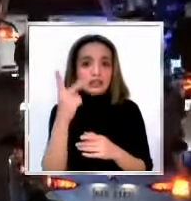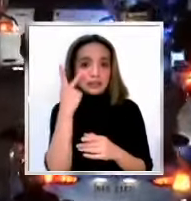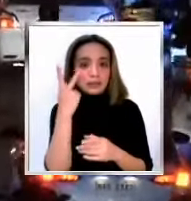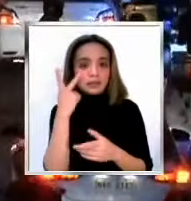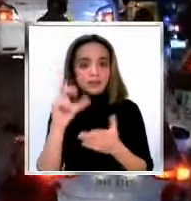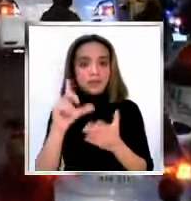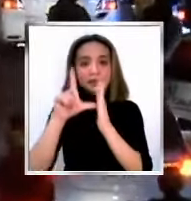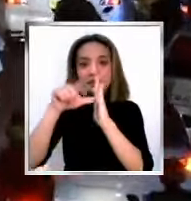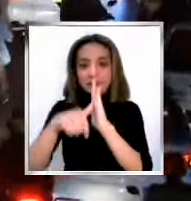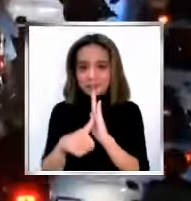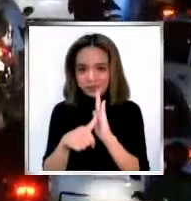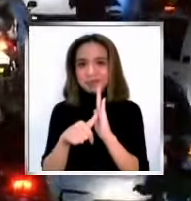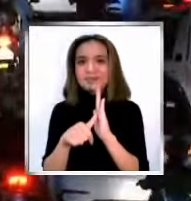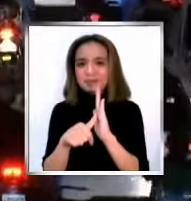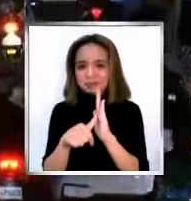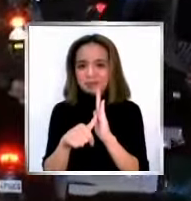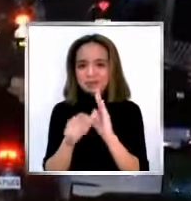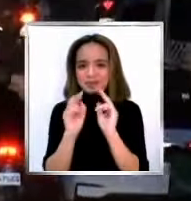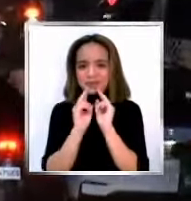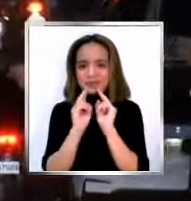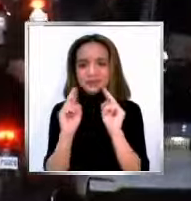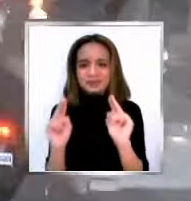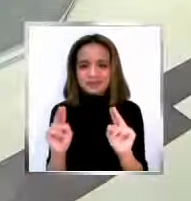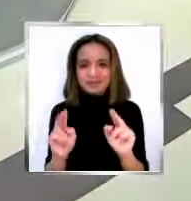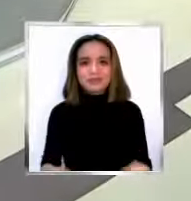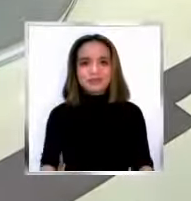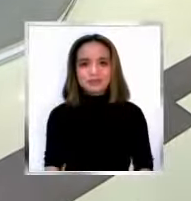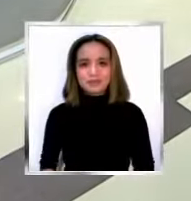inyo. Maya-maya lamang.